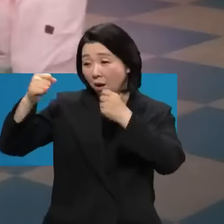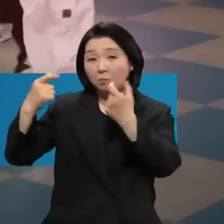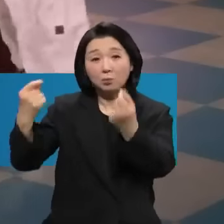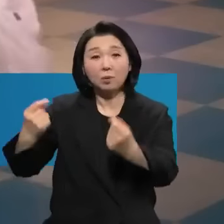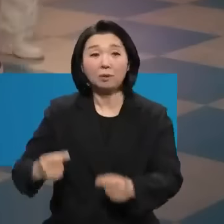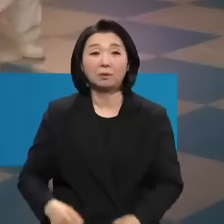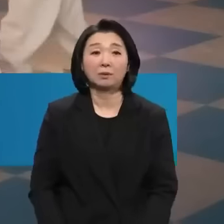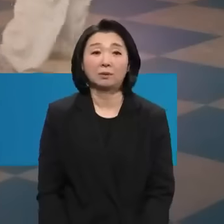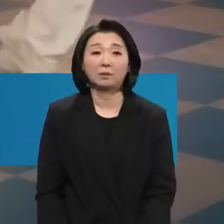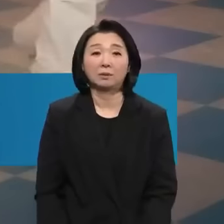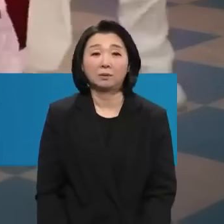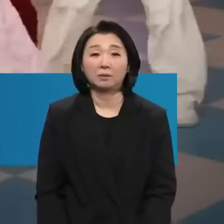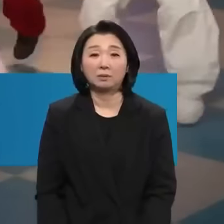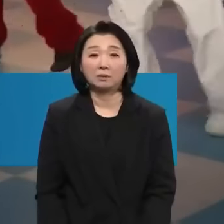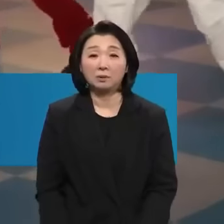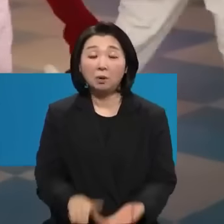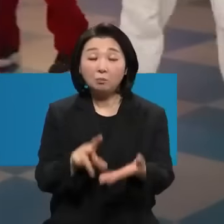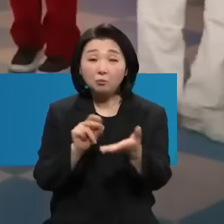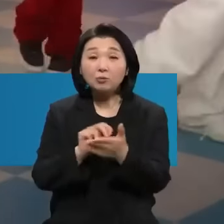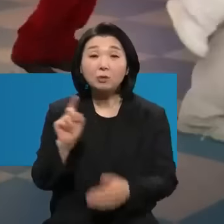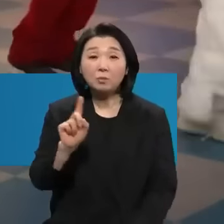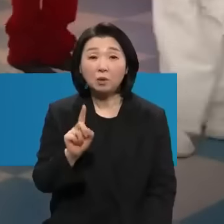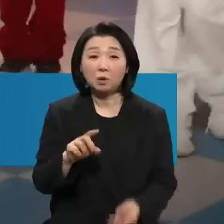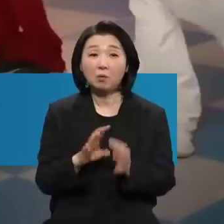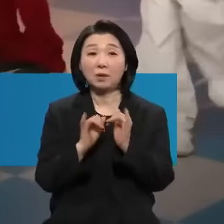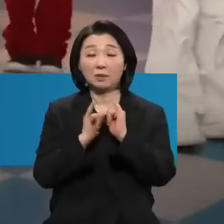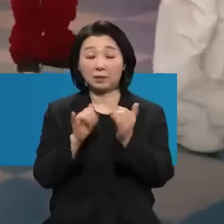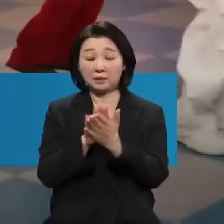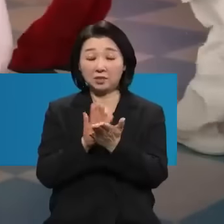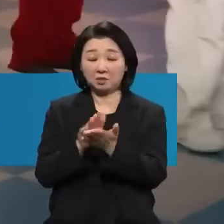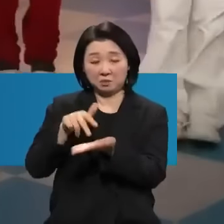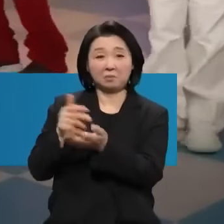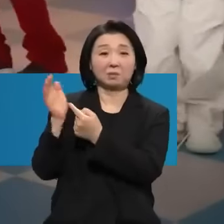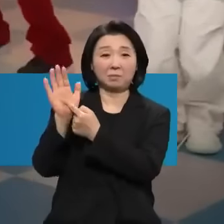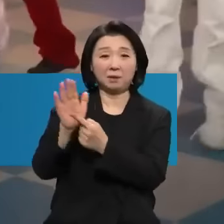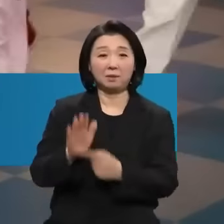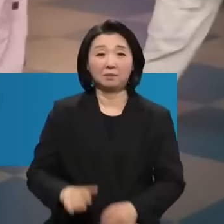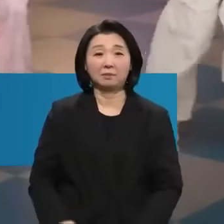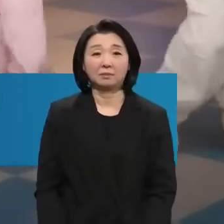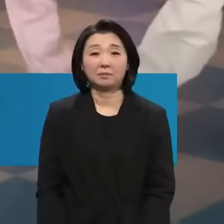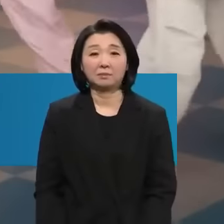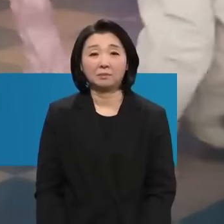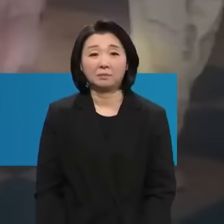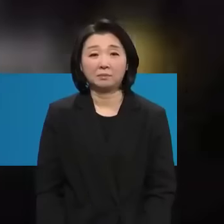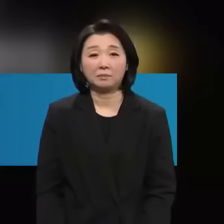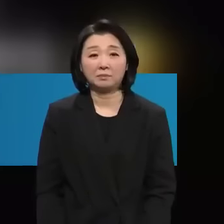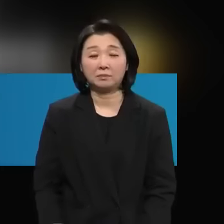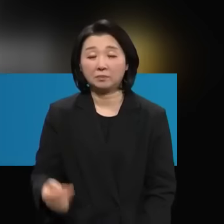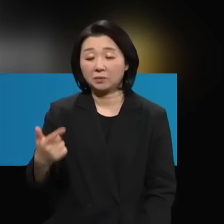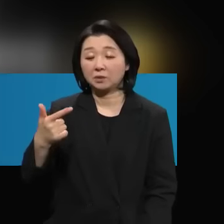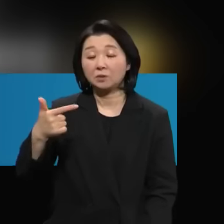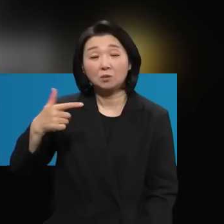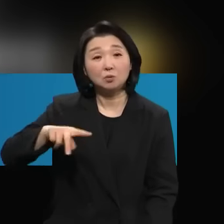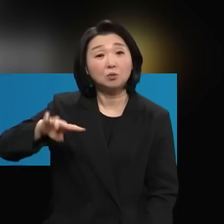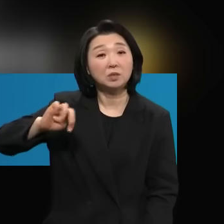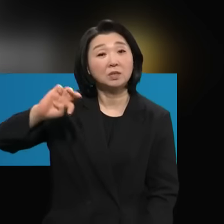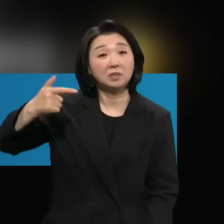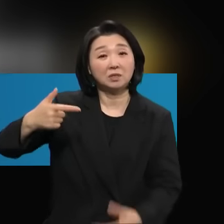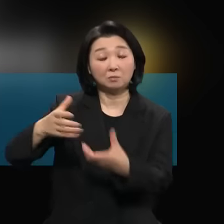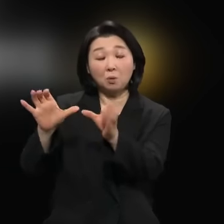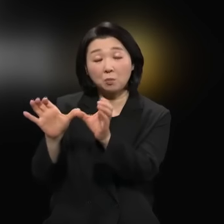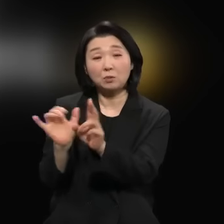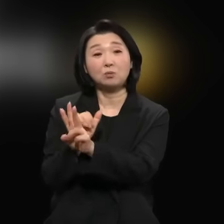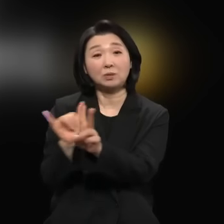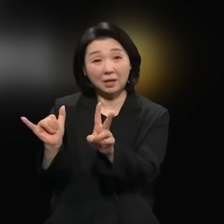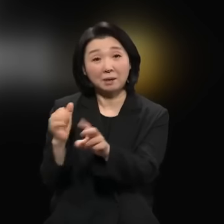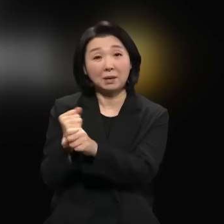겁니다. 특히 문제가 된 건 관계자가 직접 나섰기 때문입니다. 뉴진스의 퍼포먼스 디렉터 두